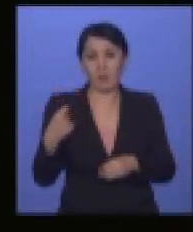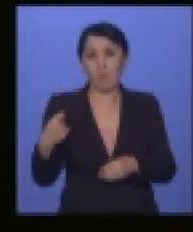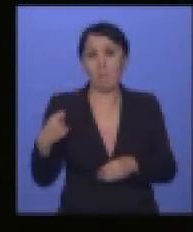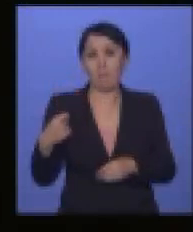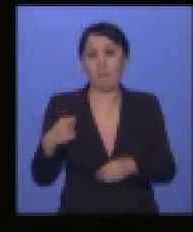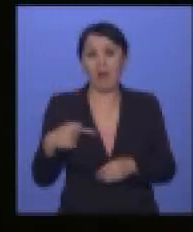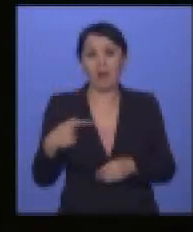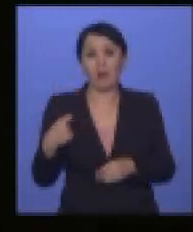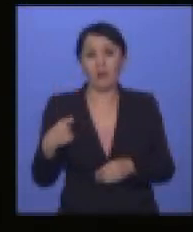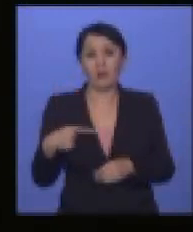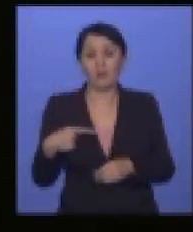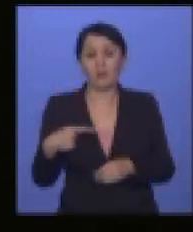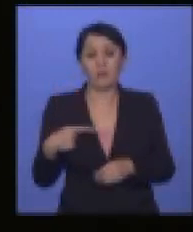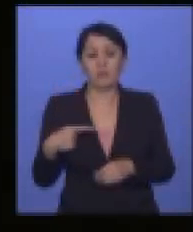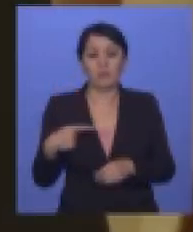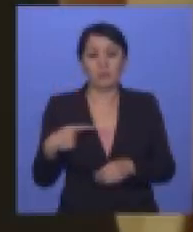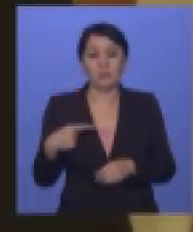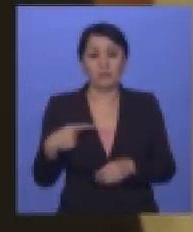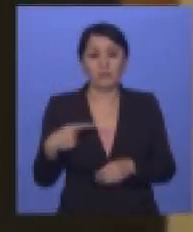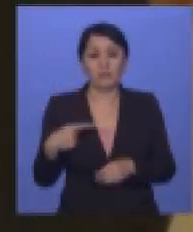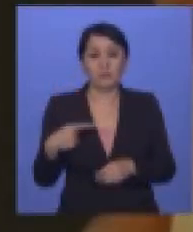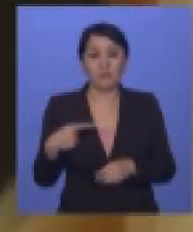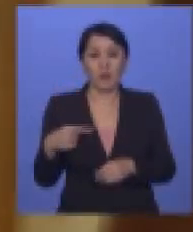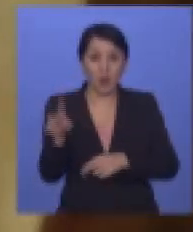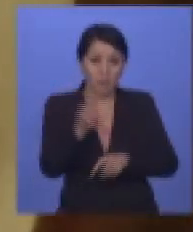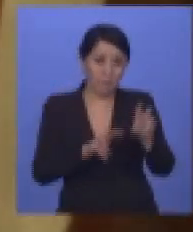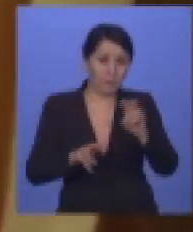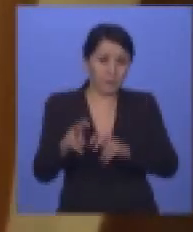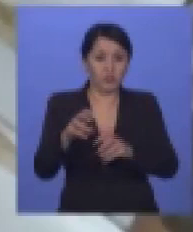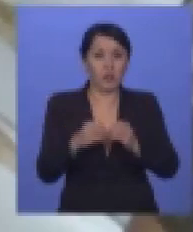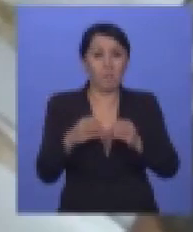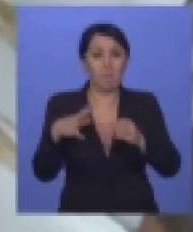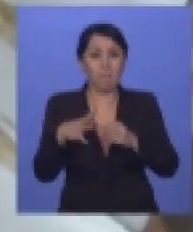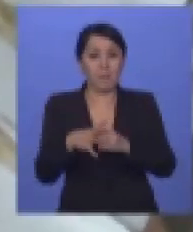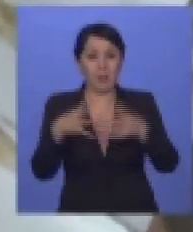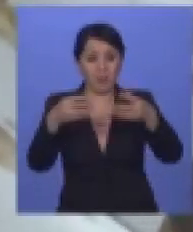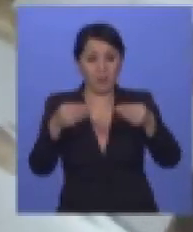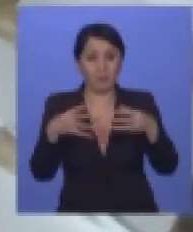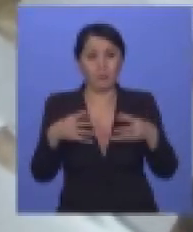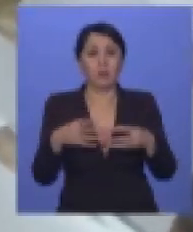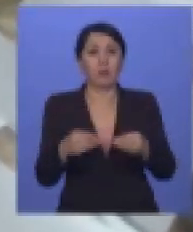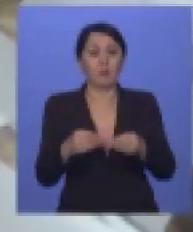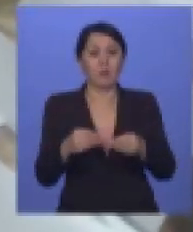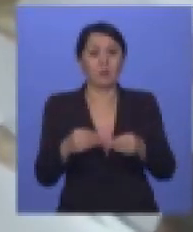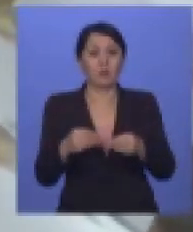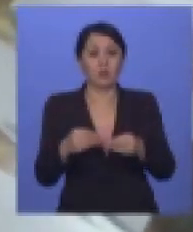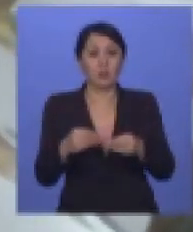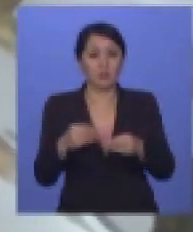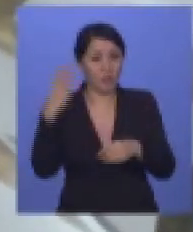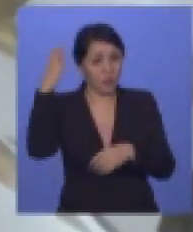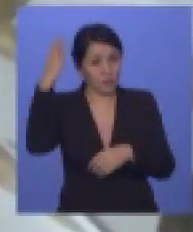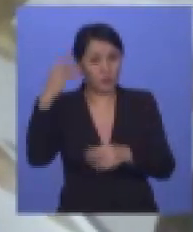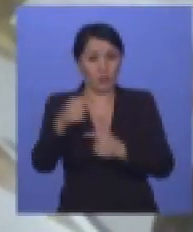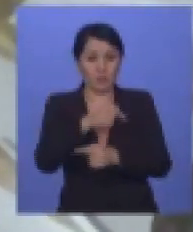кристаллообразной формы, бежевого цвета. При личном обыске у него изъято 15 свертков с кристаллообразным веществом, обмотанных черной